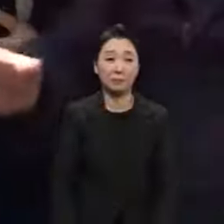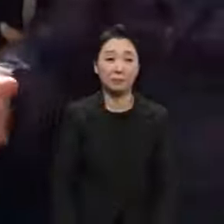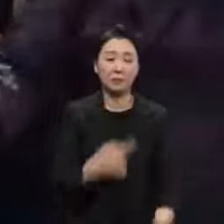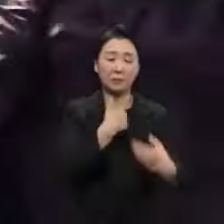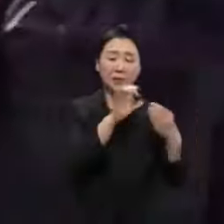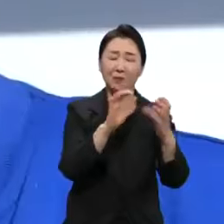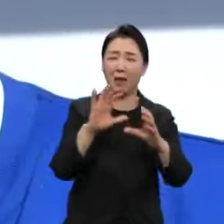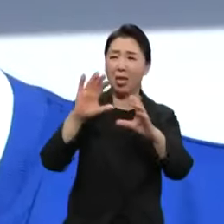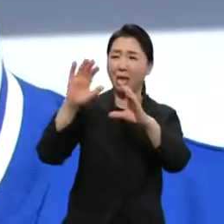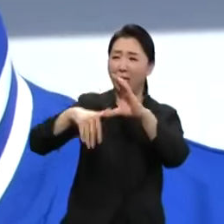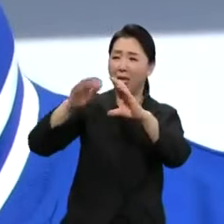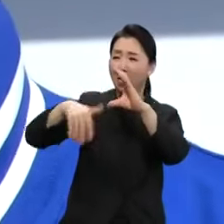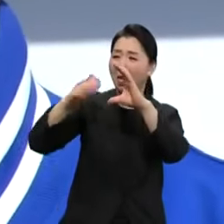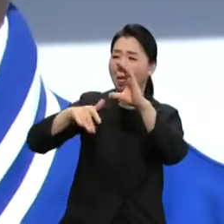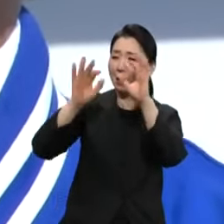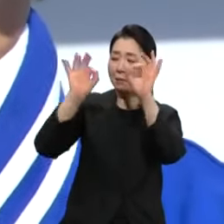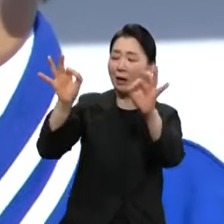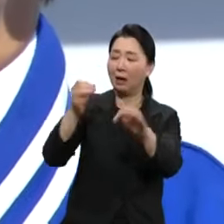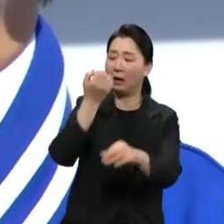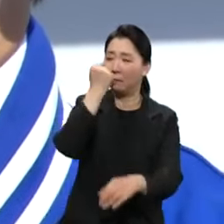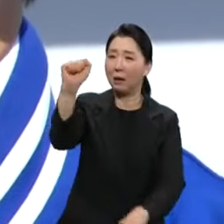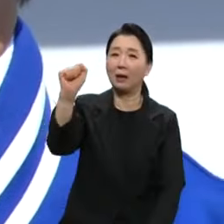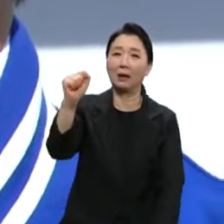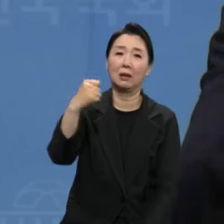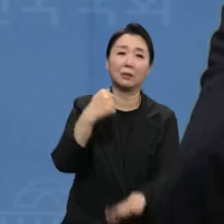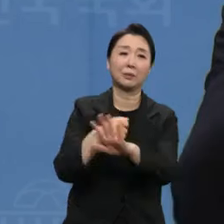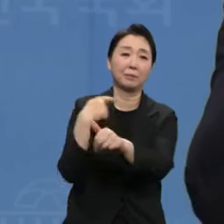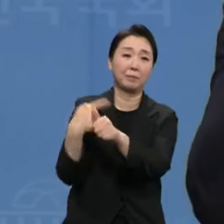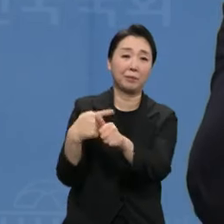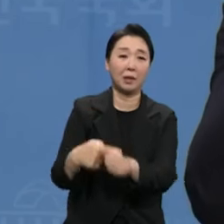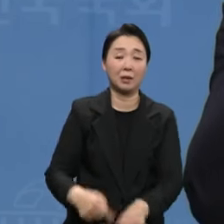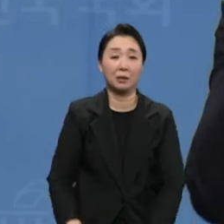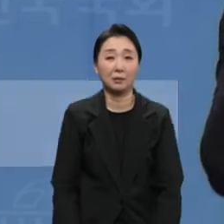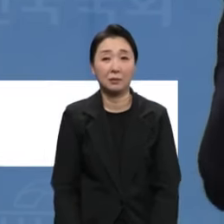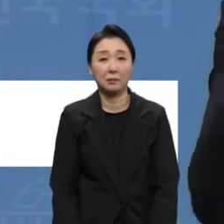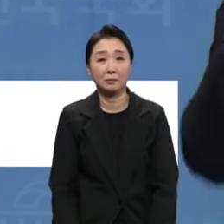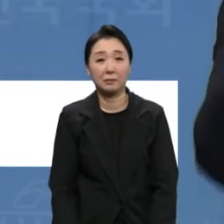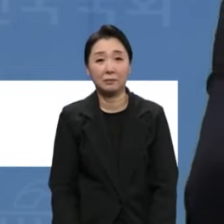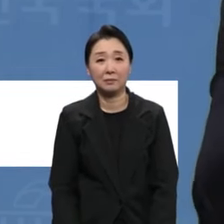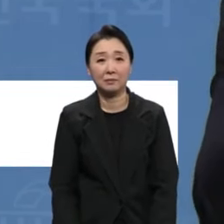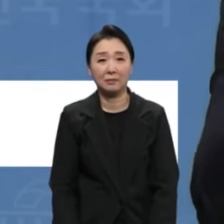정권의 모습을 또 한 번 보여줬다며 공세 수위를 높였습니다. 기존의